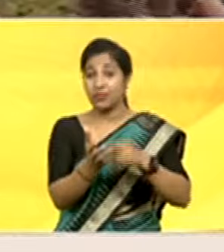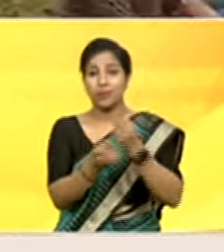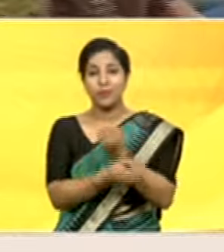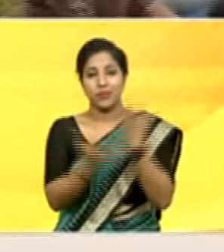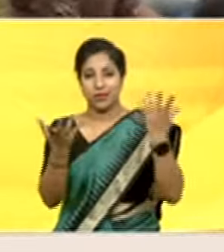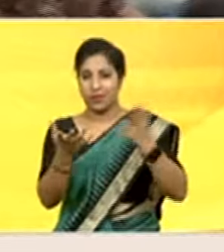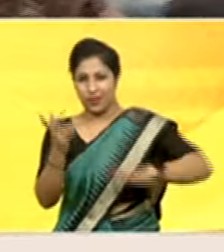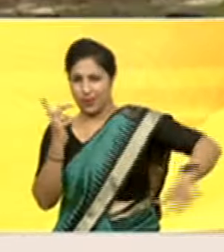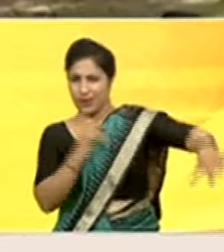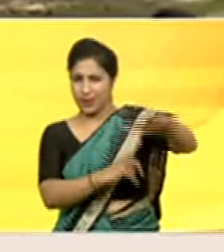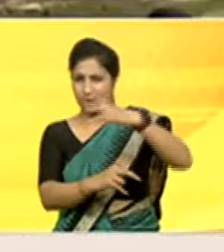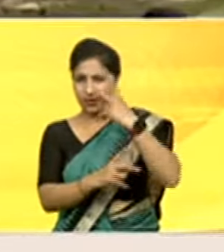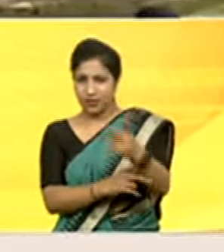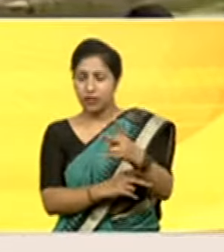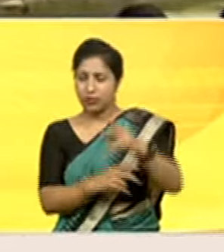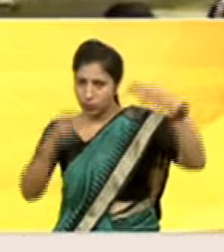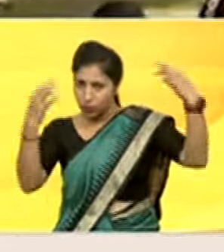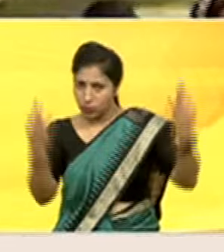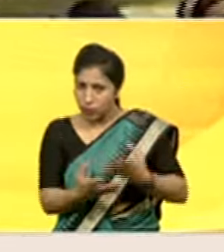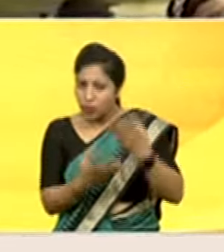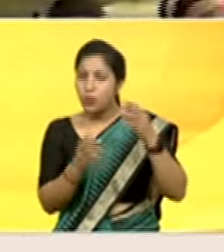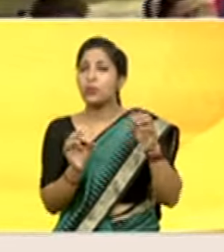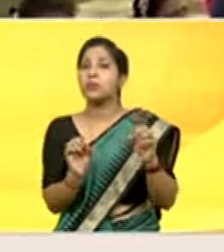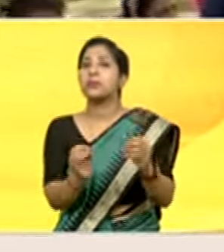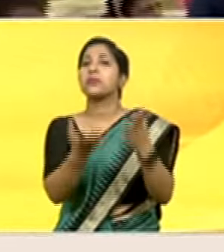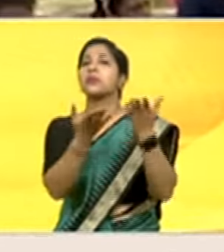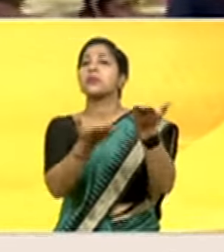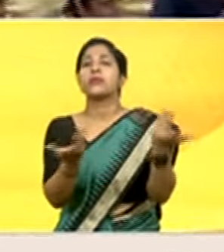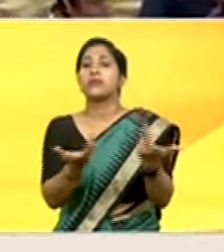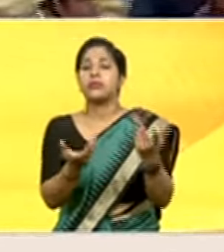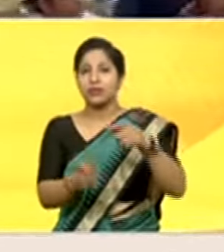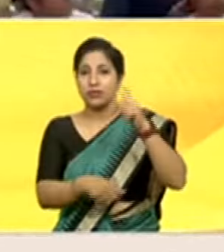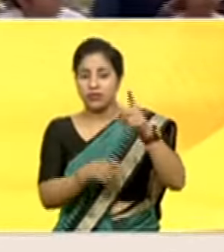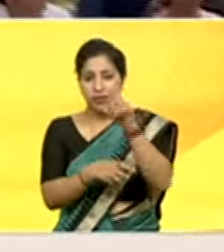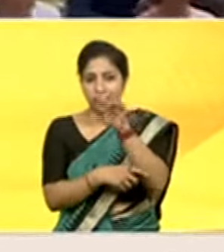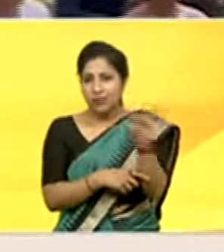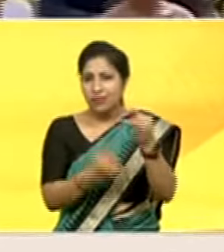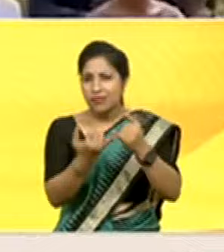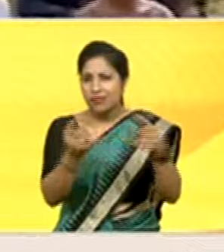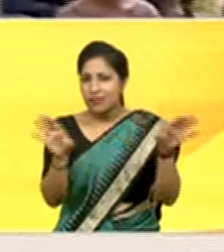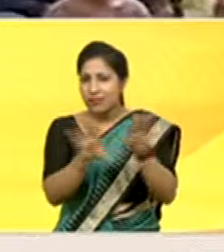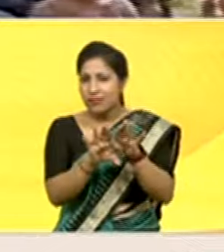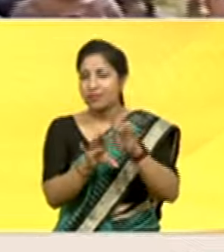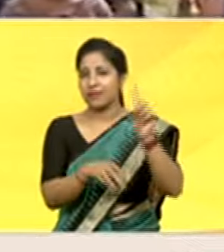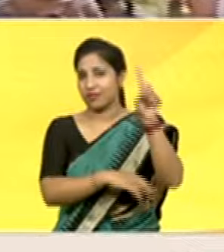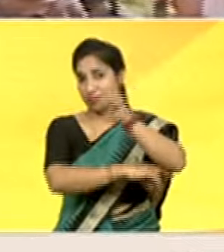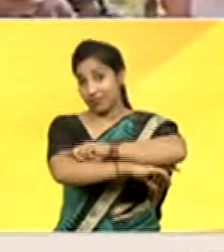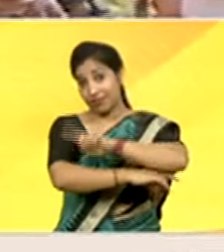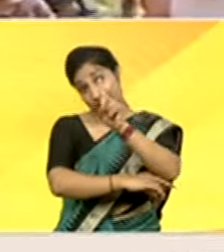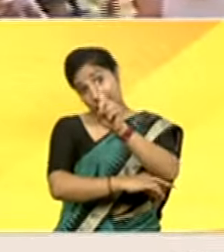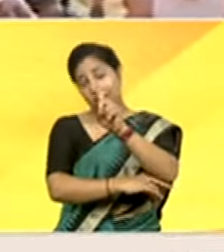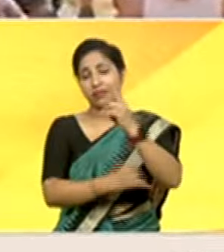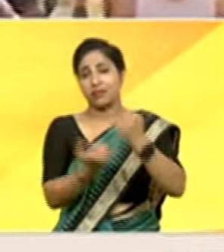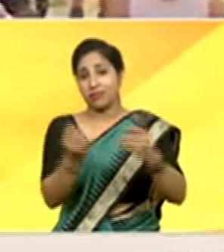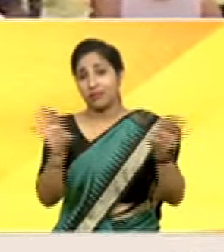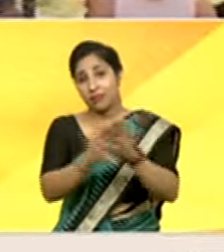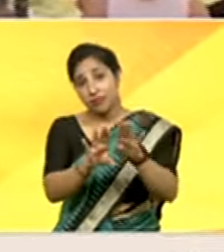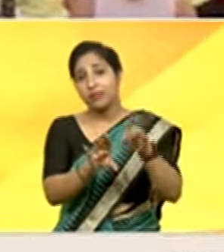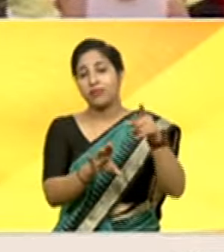ने एक नई परंपरा शुरू किया है। यहां हपते में एक दिन हर रविवार